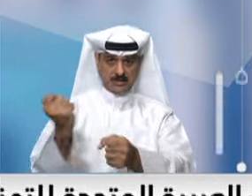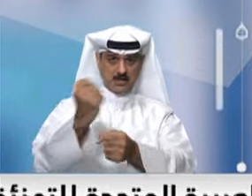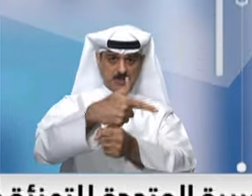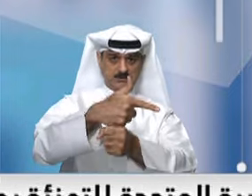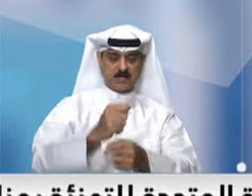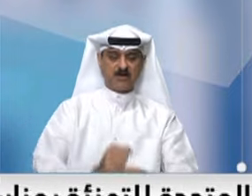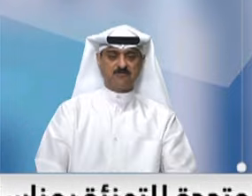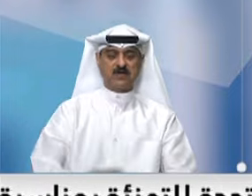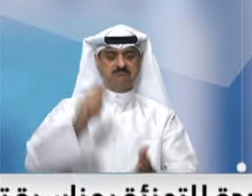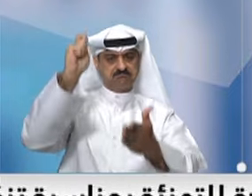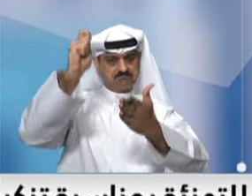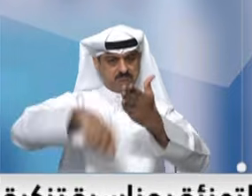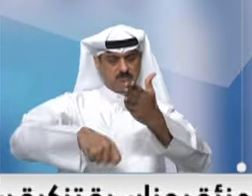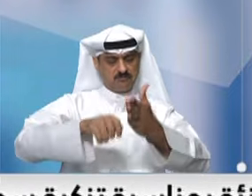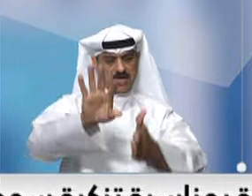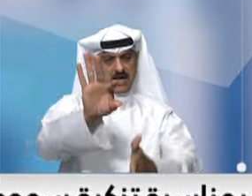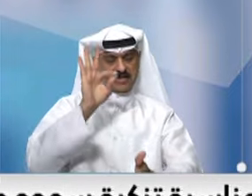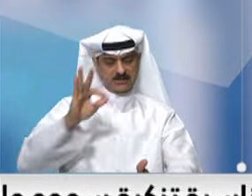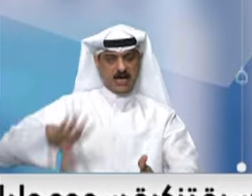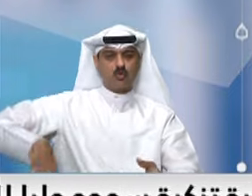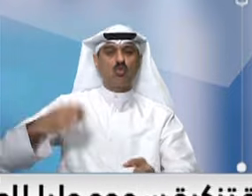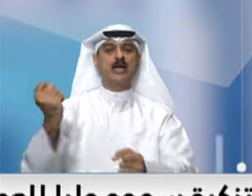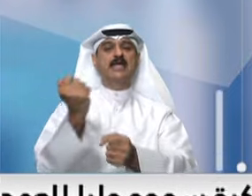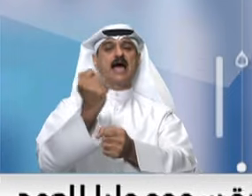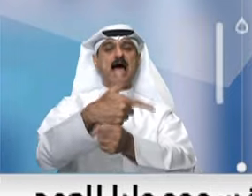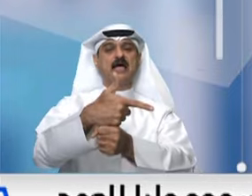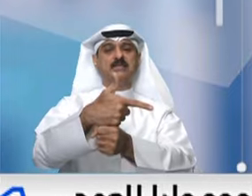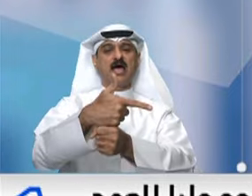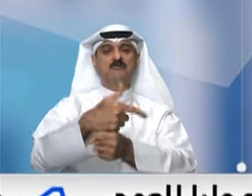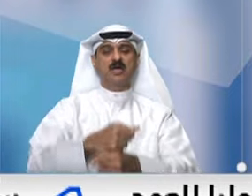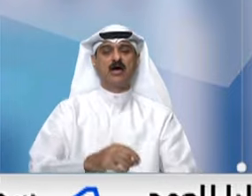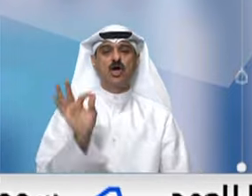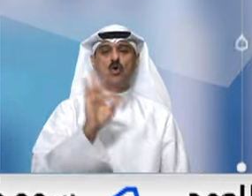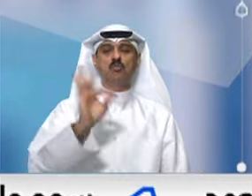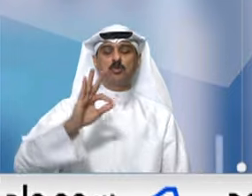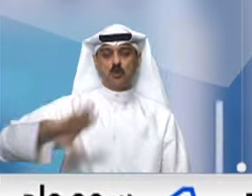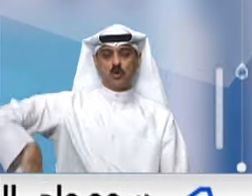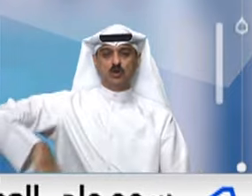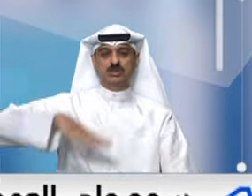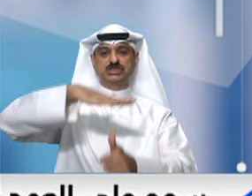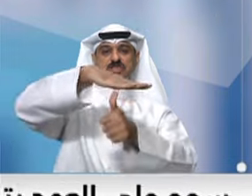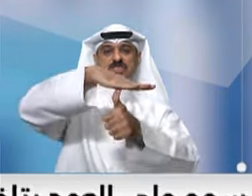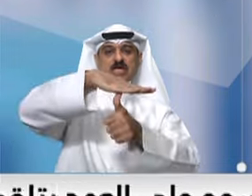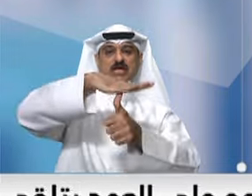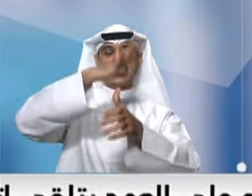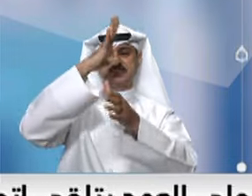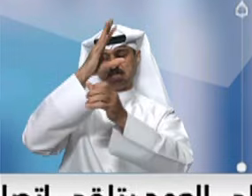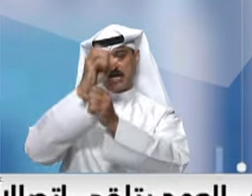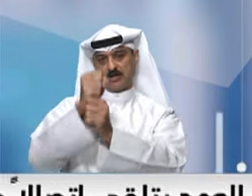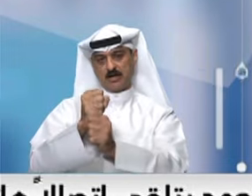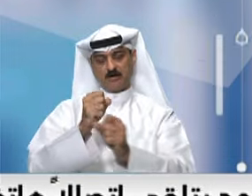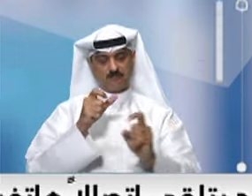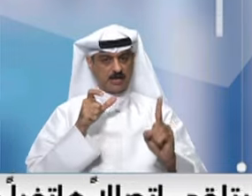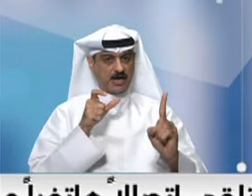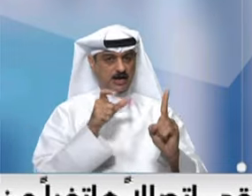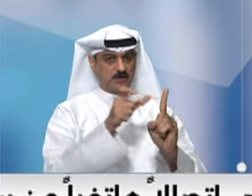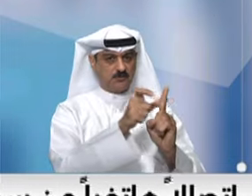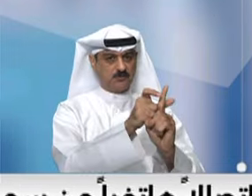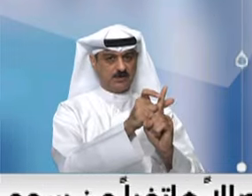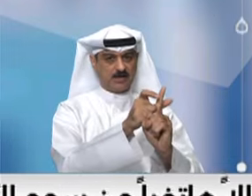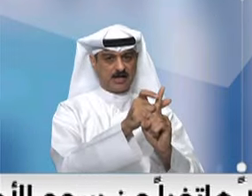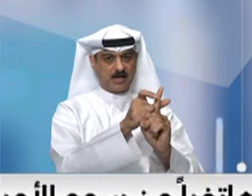بمناسبه تزكيه سموه ولي للعهد من قبل حضره صاحب السمو امير البلاد الشيخ مشعل احمد الجابر